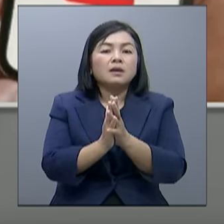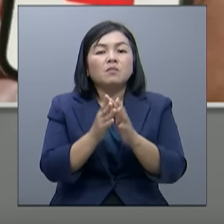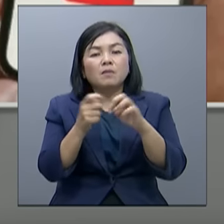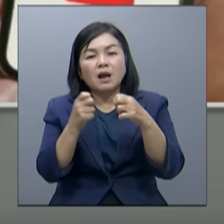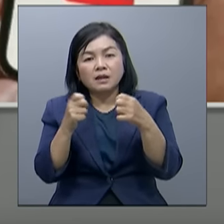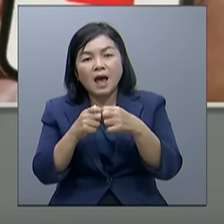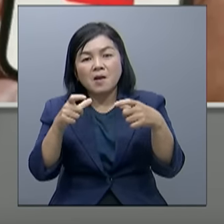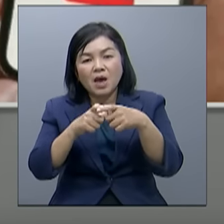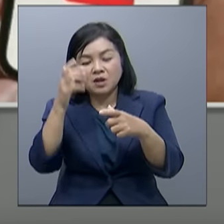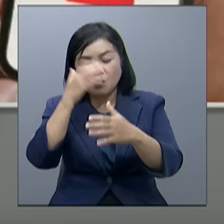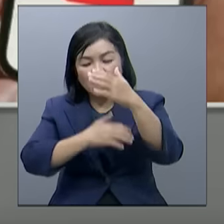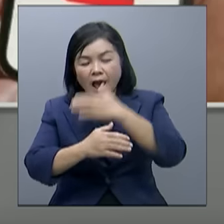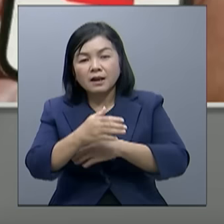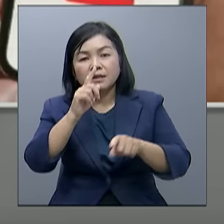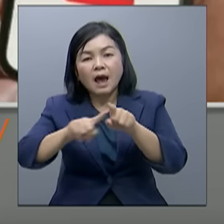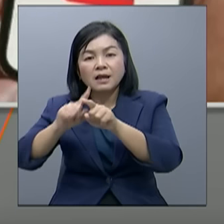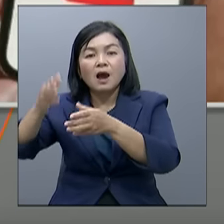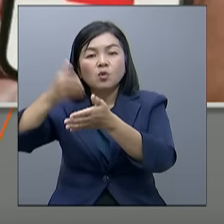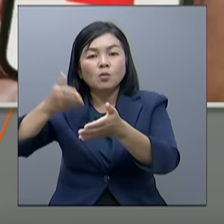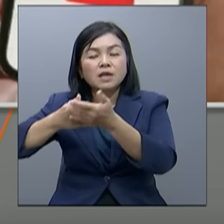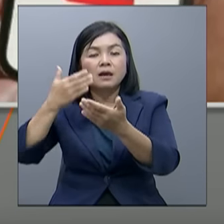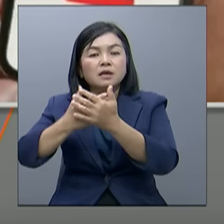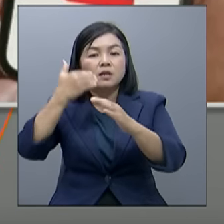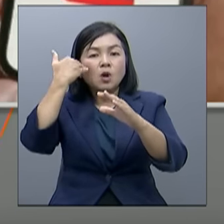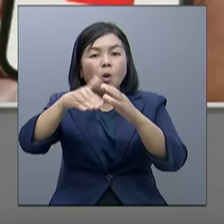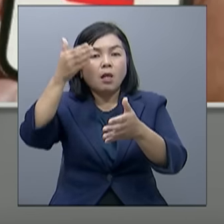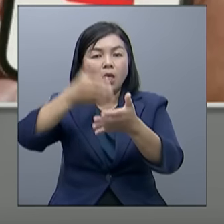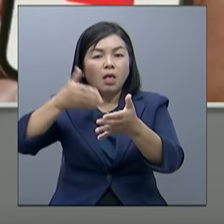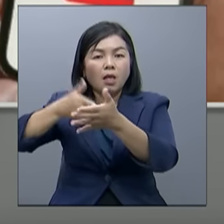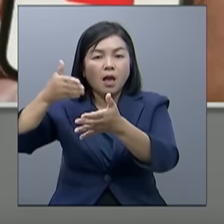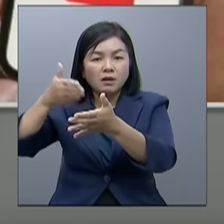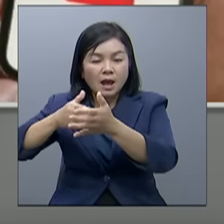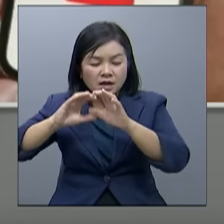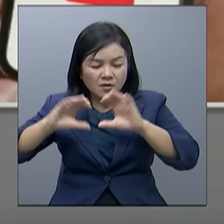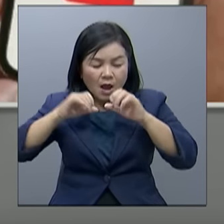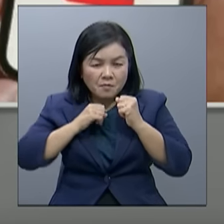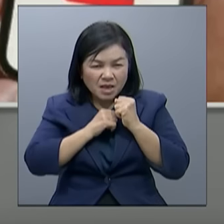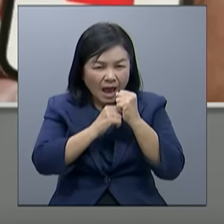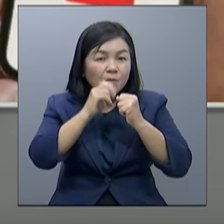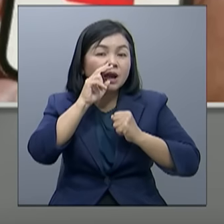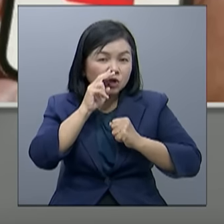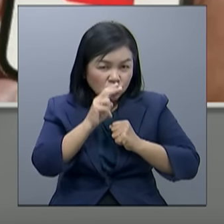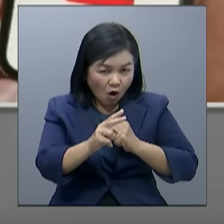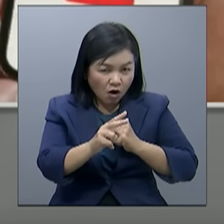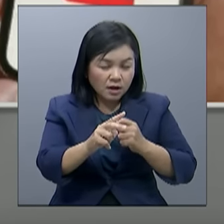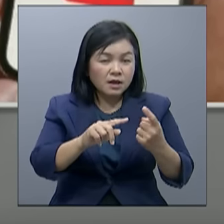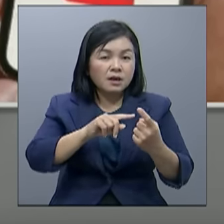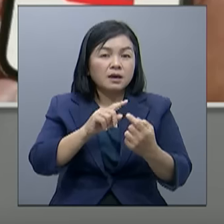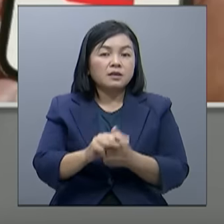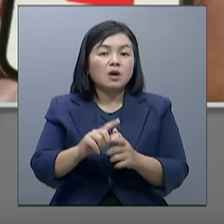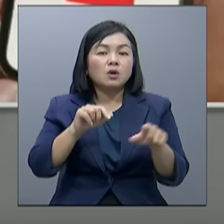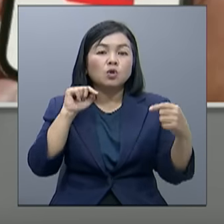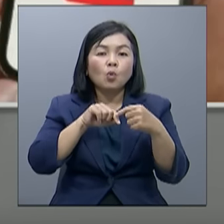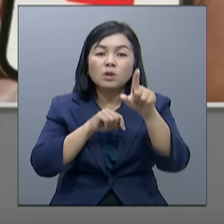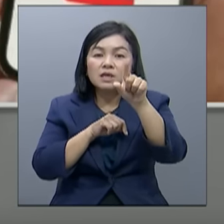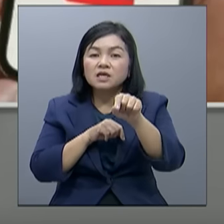บัตรคนพิการนั่นเองนะคะนั่นทำให้ค่ะเมื่อยังจ่ายไม่สำเร็จรัฐจะพยายามโอนเงินกลับให้อีก3รอบ22ตุล